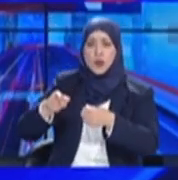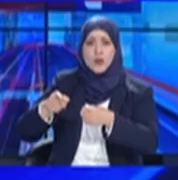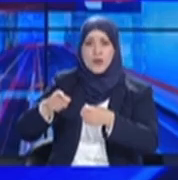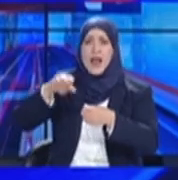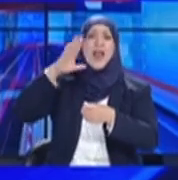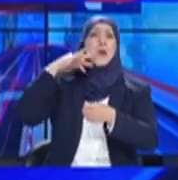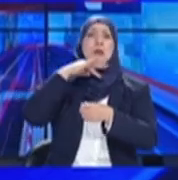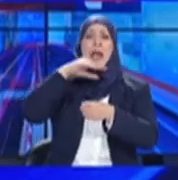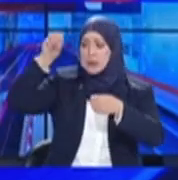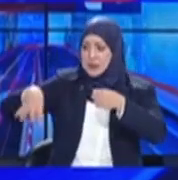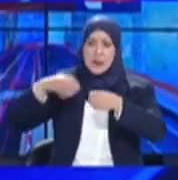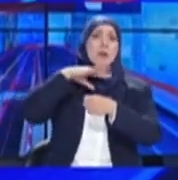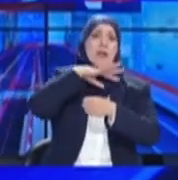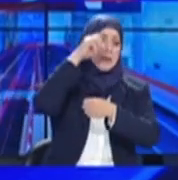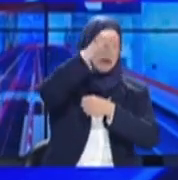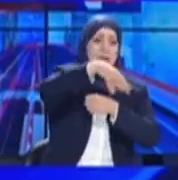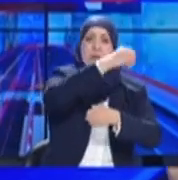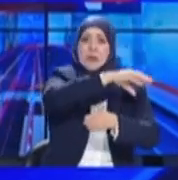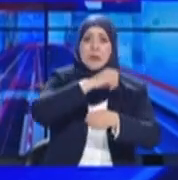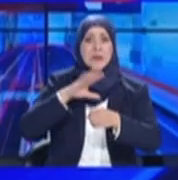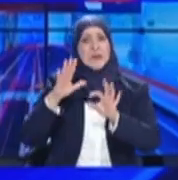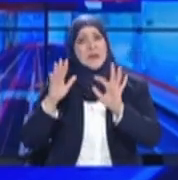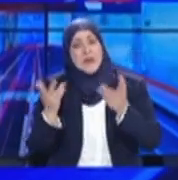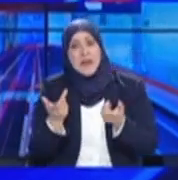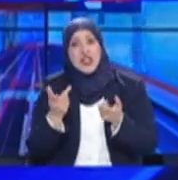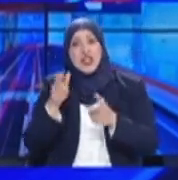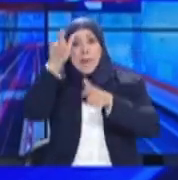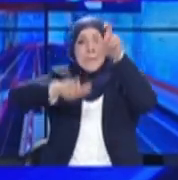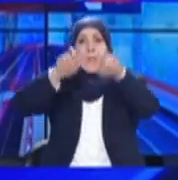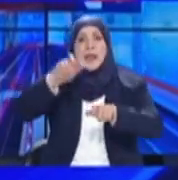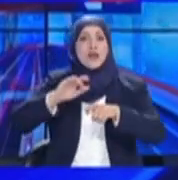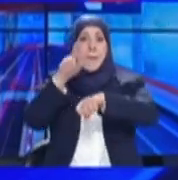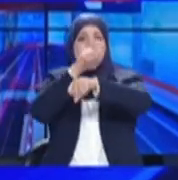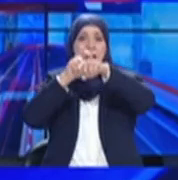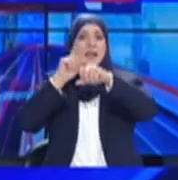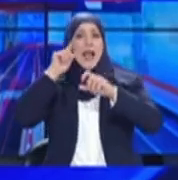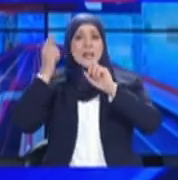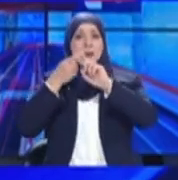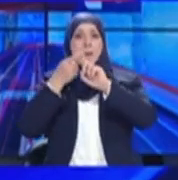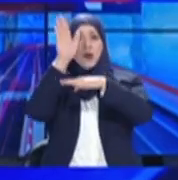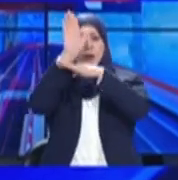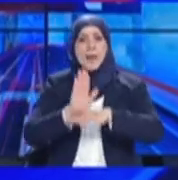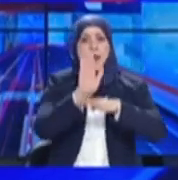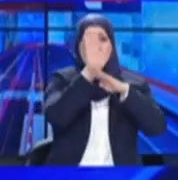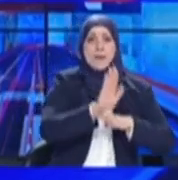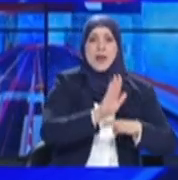هذه اللي يقول البلديه يعني يفرقوا الحاويات وتبقى ال ال الفضليات بتاع الواحد